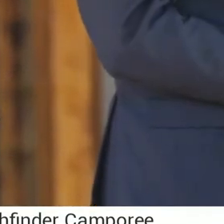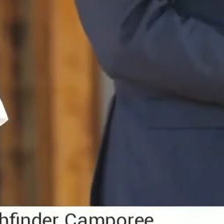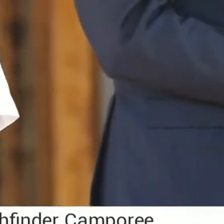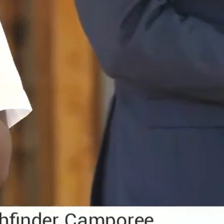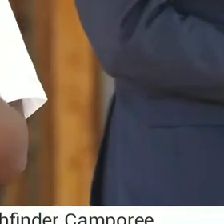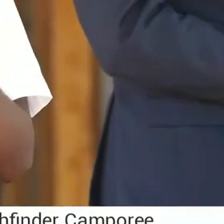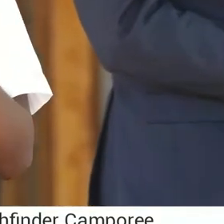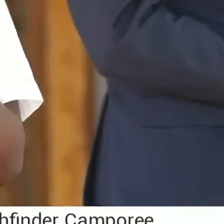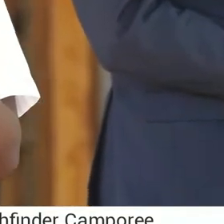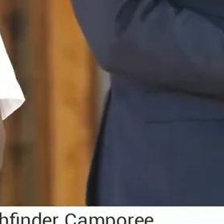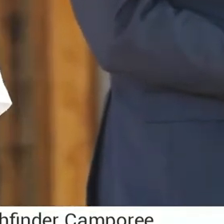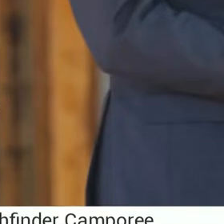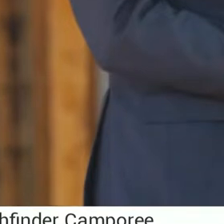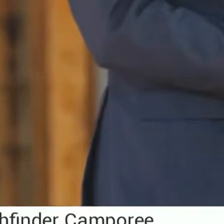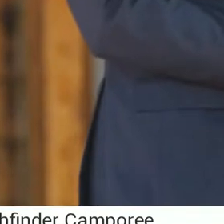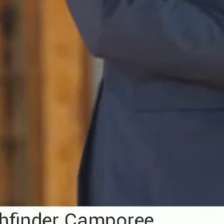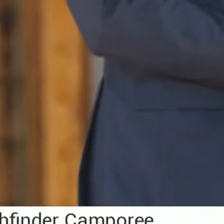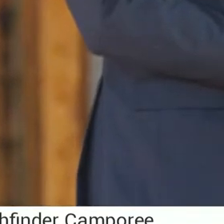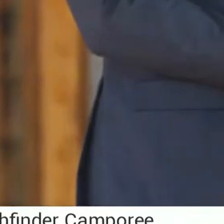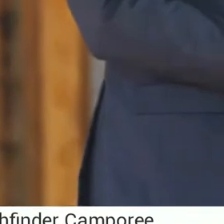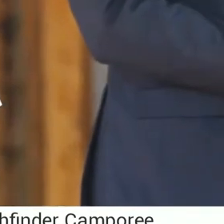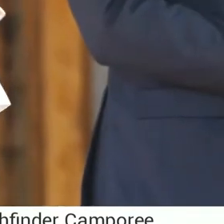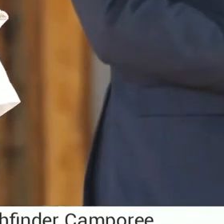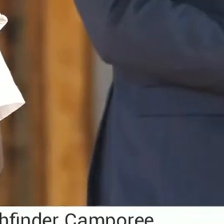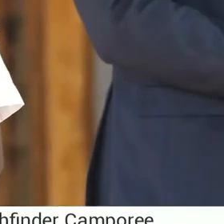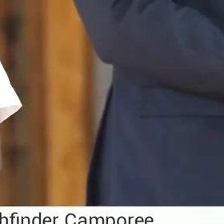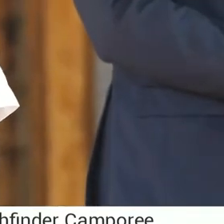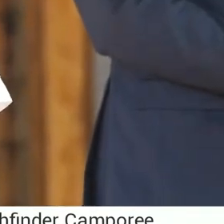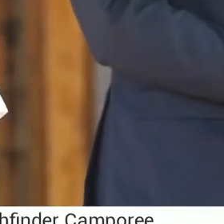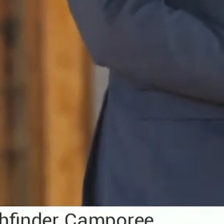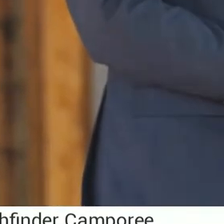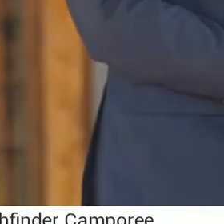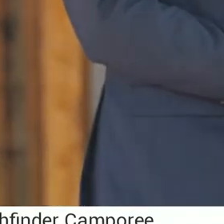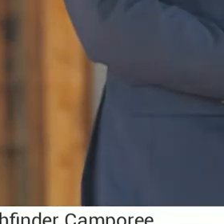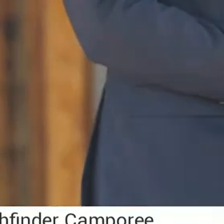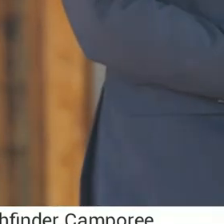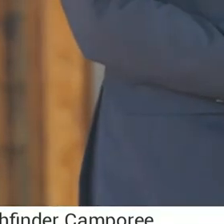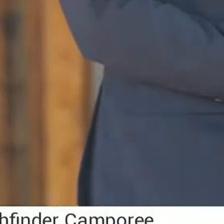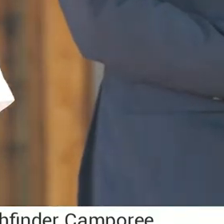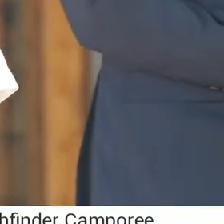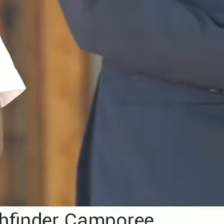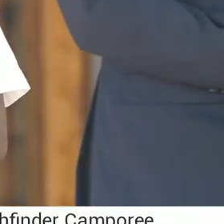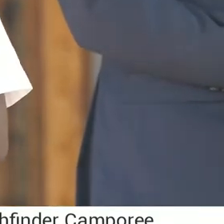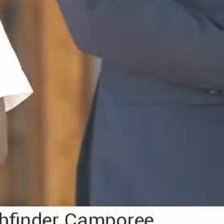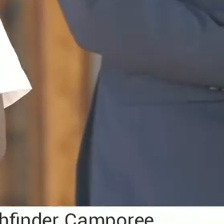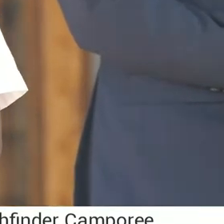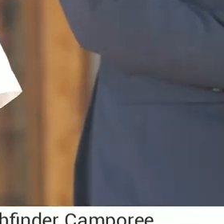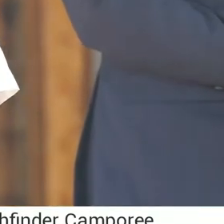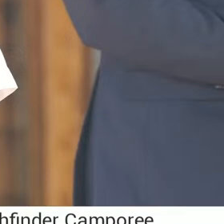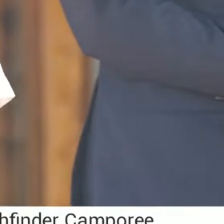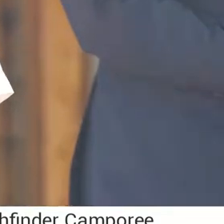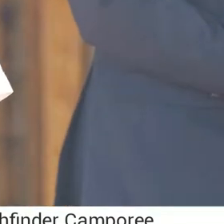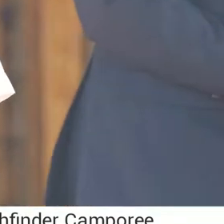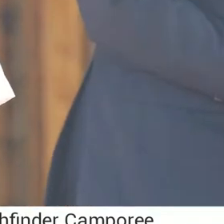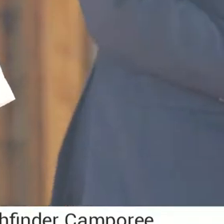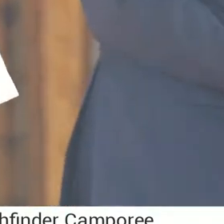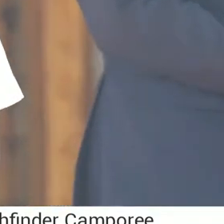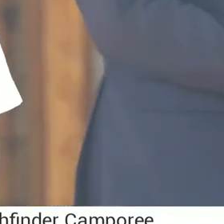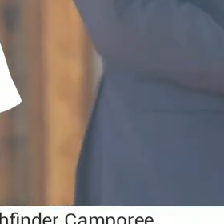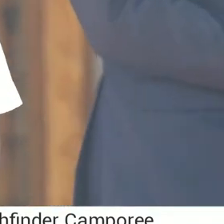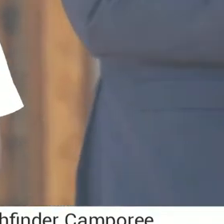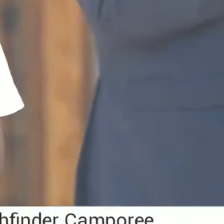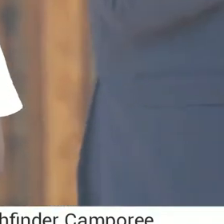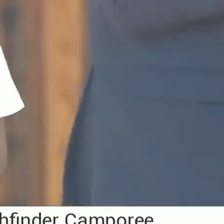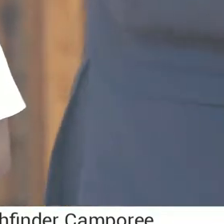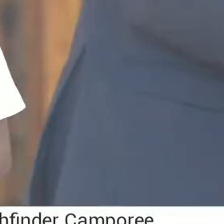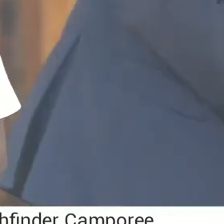Jumapili tarehe 3 na Alhamisi tarehe 7 mtawalia. Tindiret waliorodheshwa siku ya